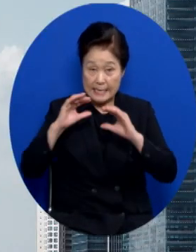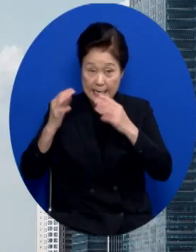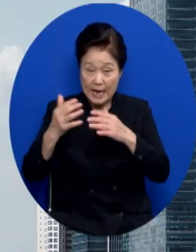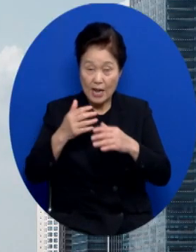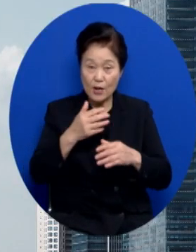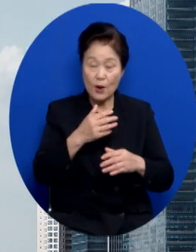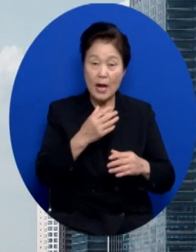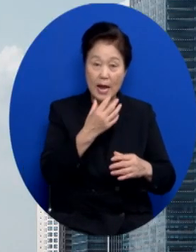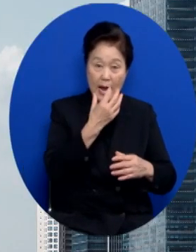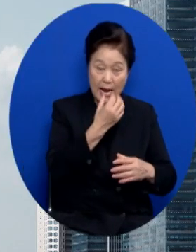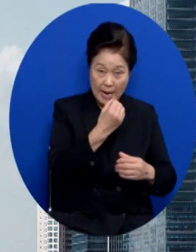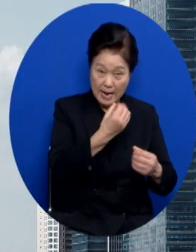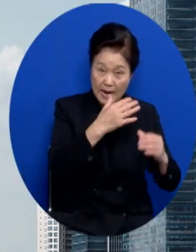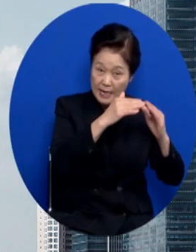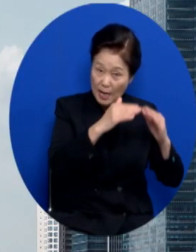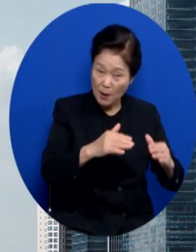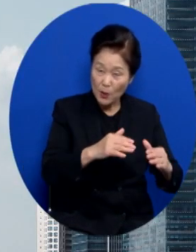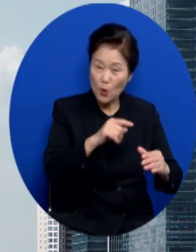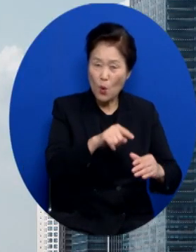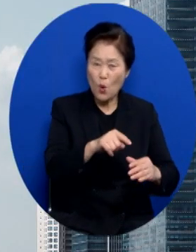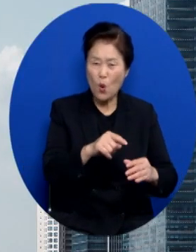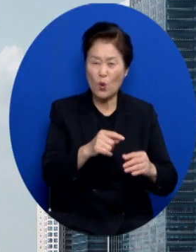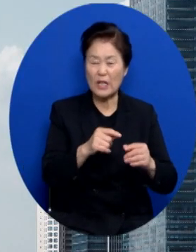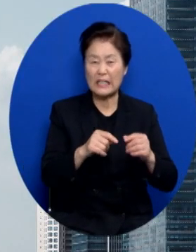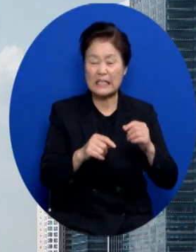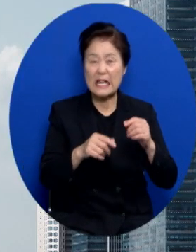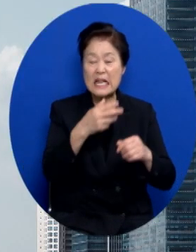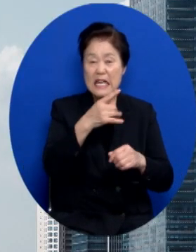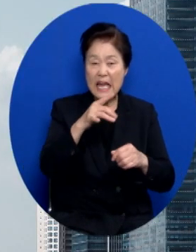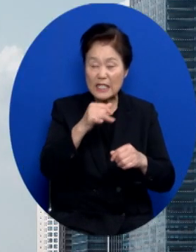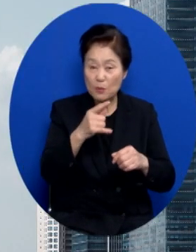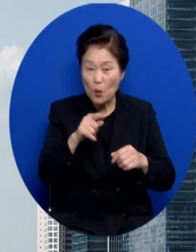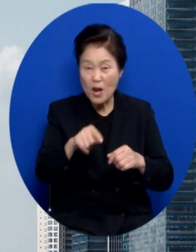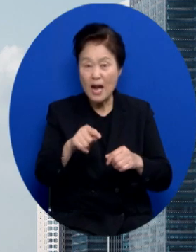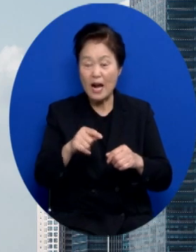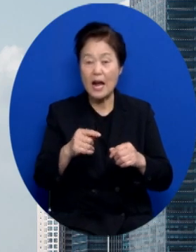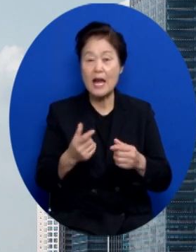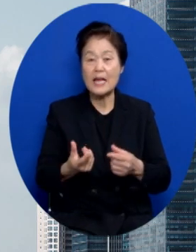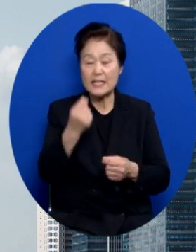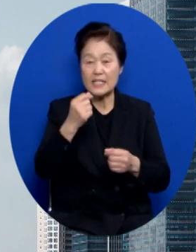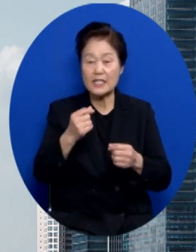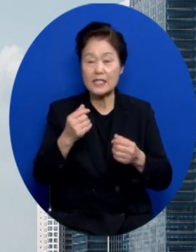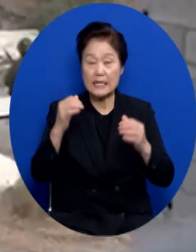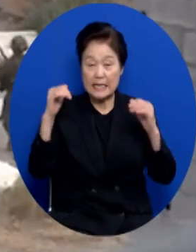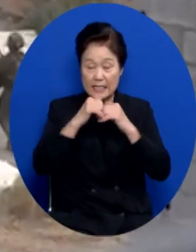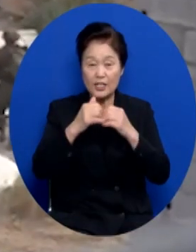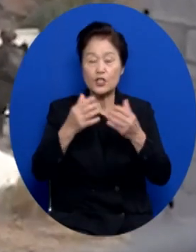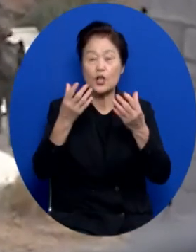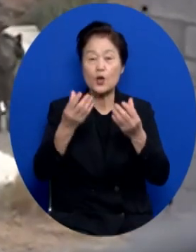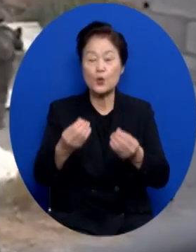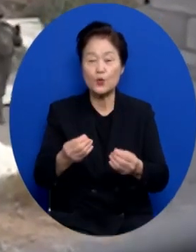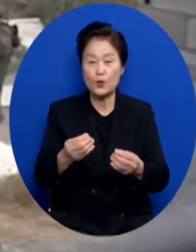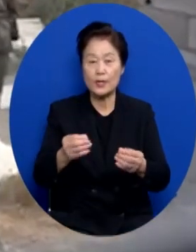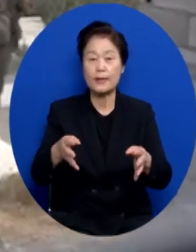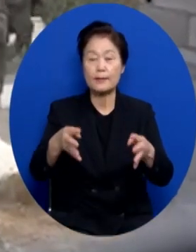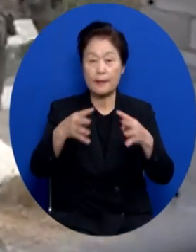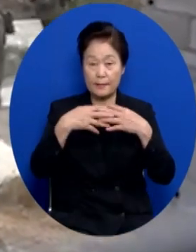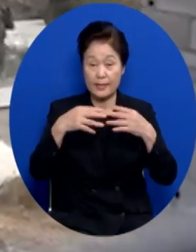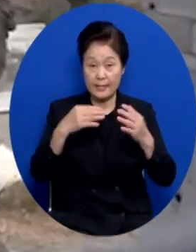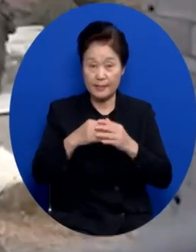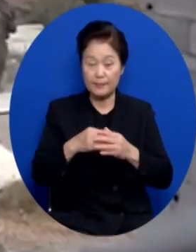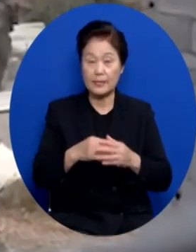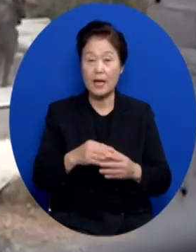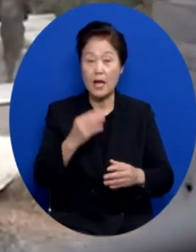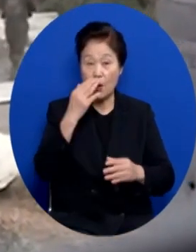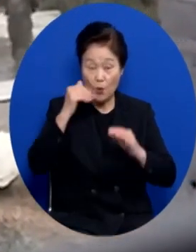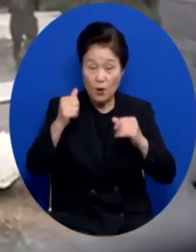이스라엘과 레바논의 친이란 무장단체 헤즈볼라가 일시 휴전안을 전격 합의했습니다. 지난해 10월